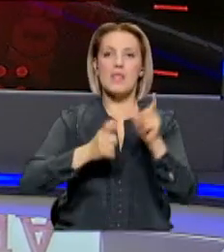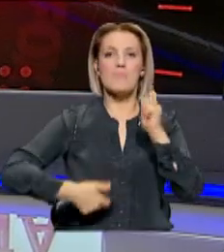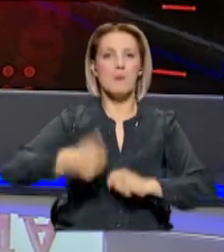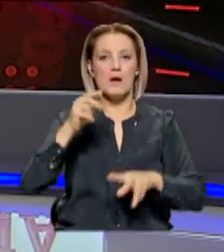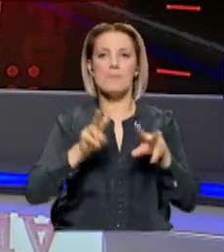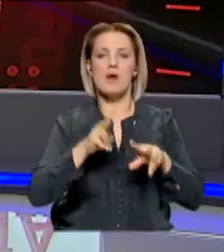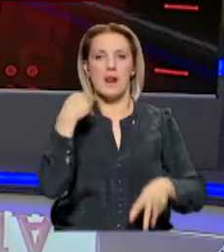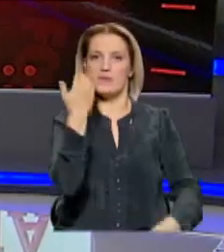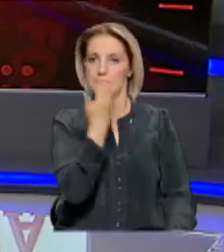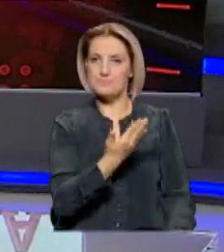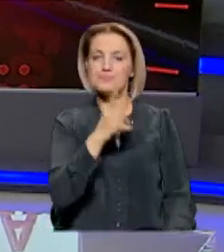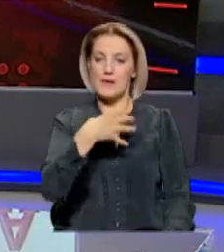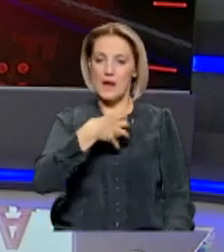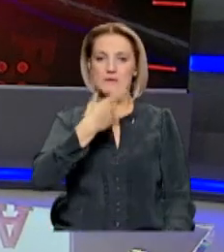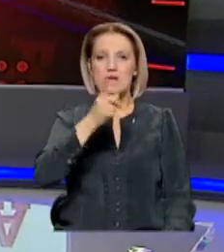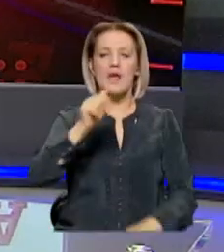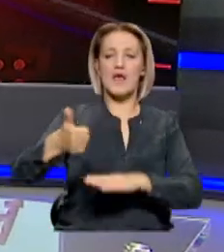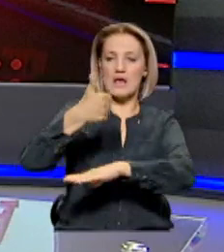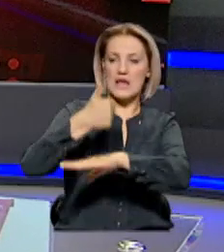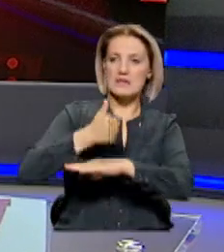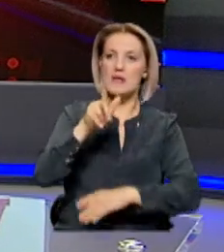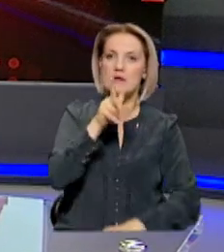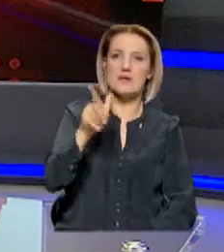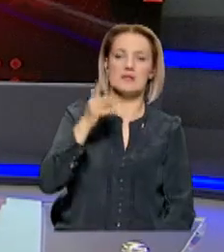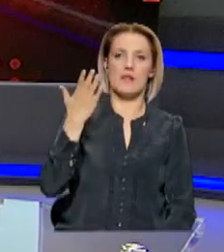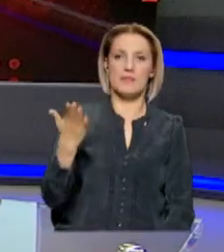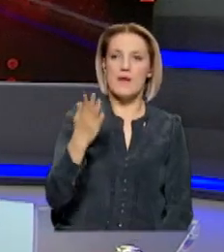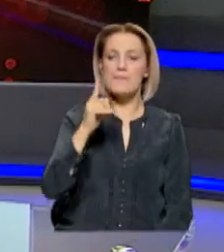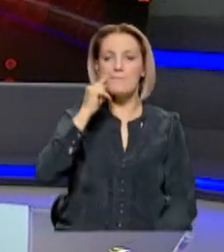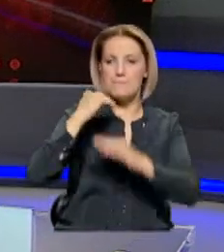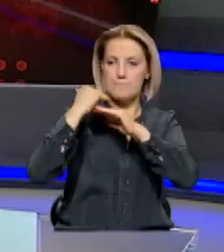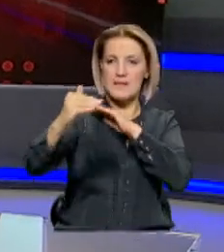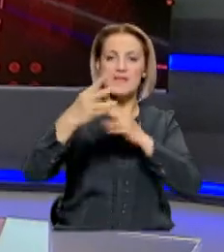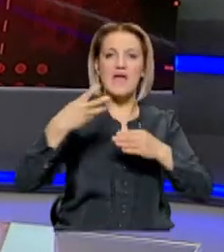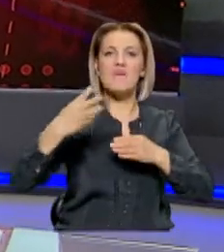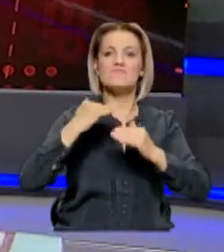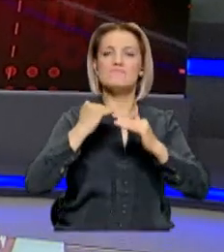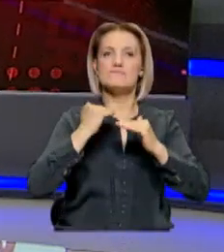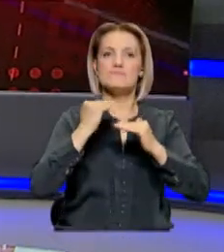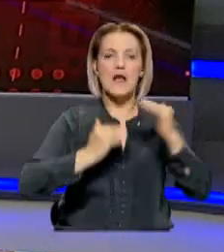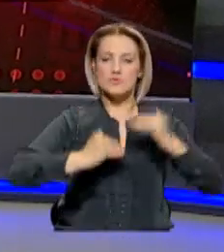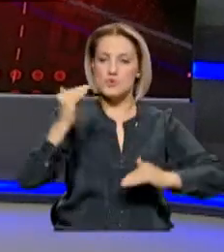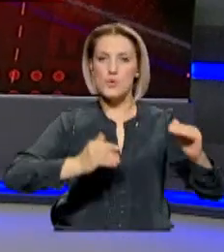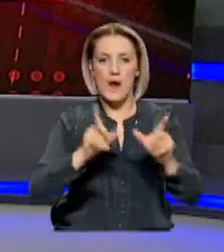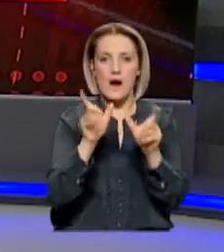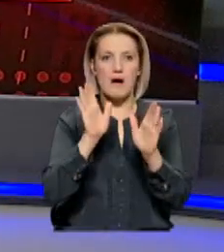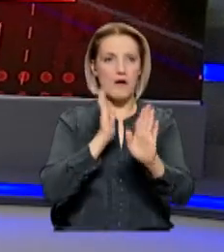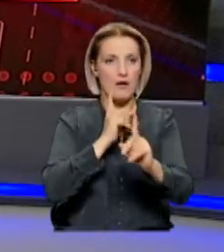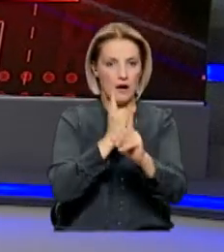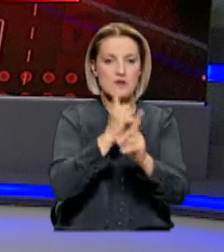akşener'den geldi kendisi iktidara şöyle seslendi milletin enflasyona karşı korunmayan